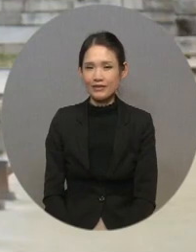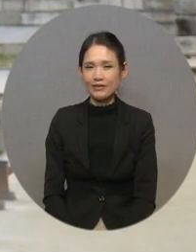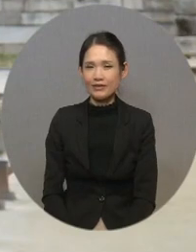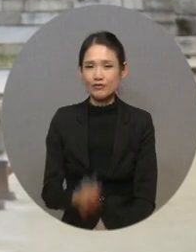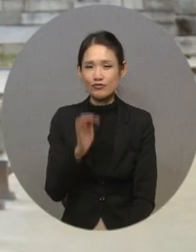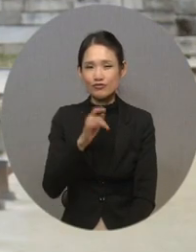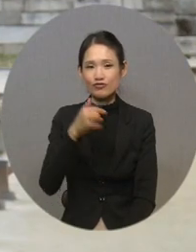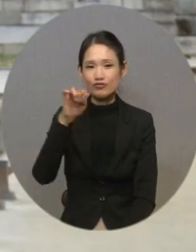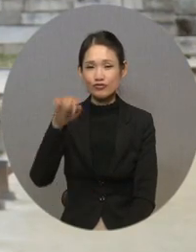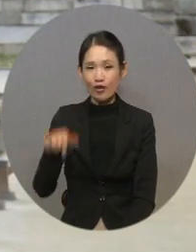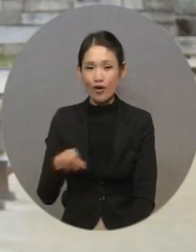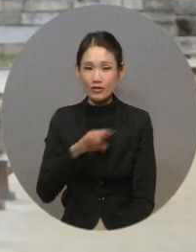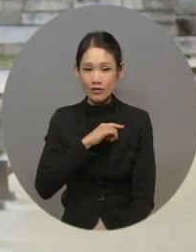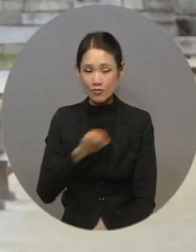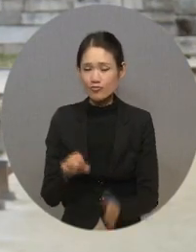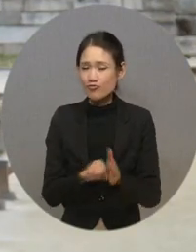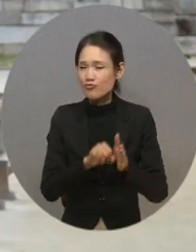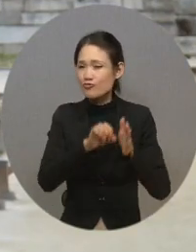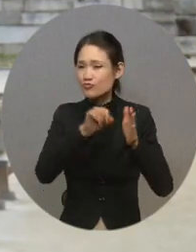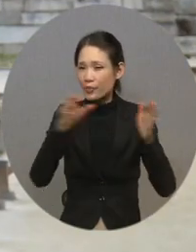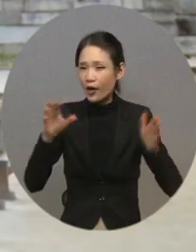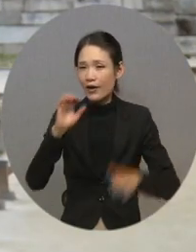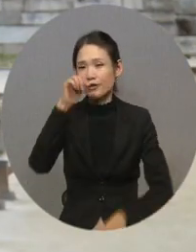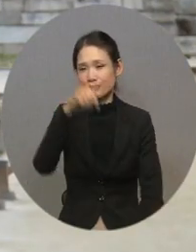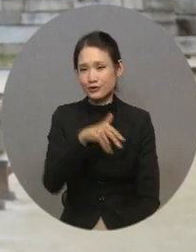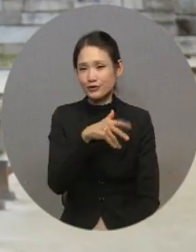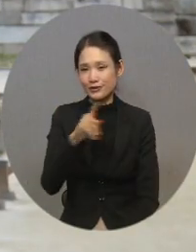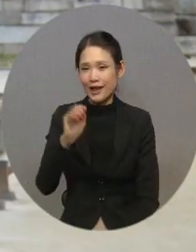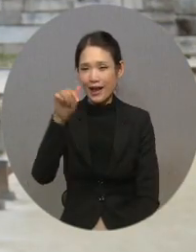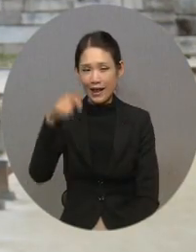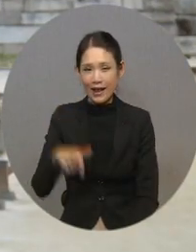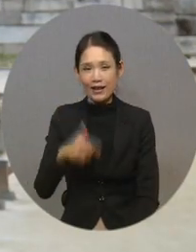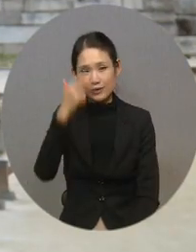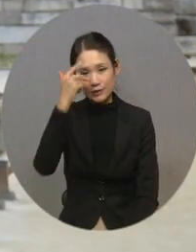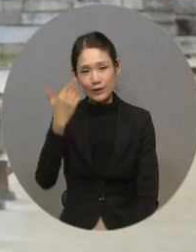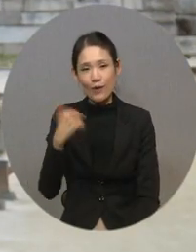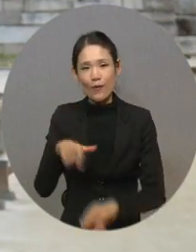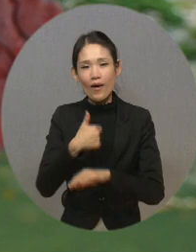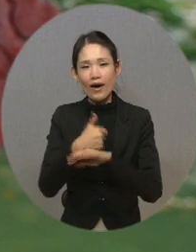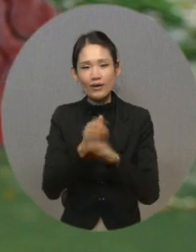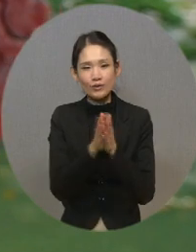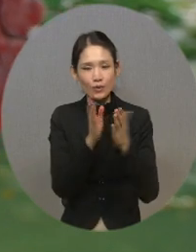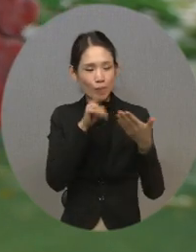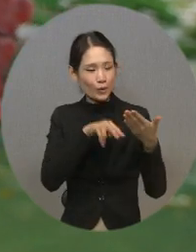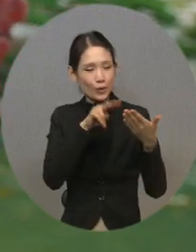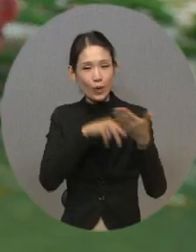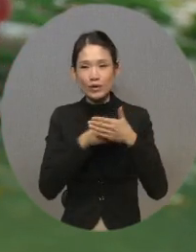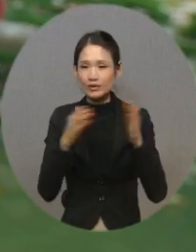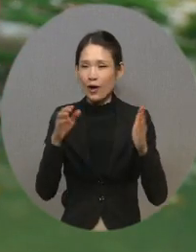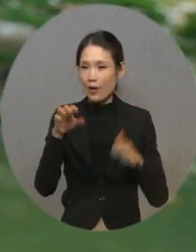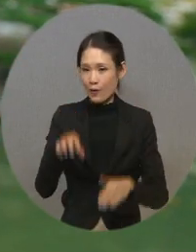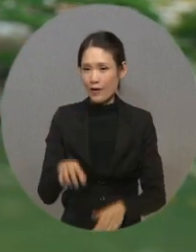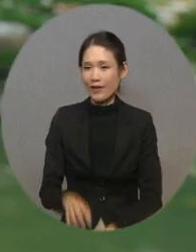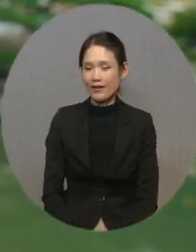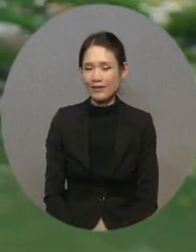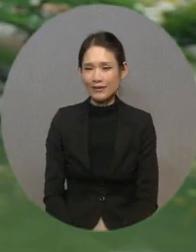후원에서 가장 유명한 이 규장각은 조선의 왕실 도서관이기도 했죠.